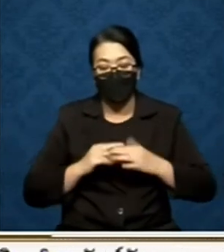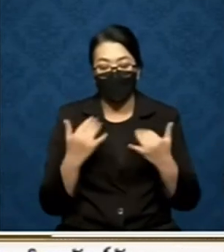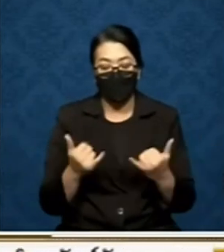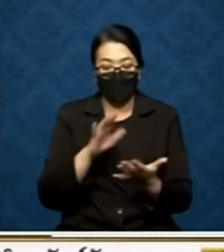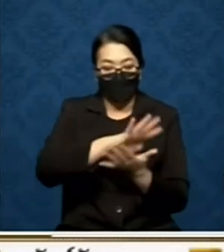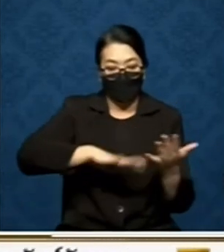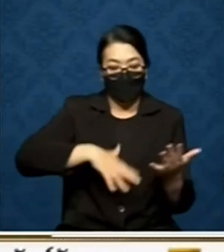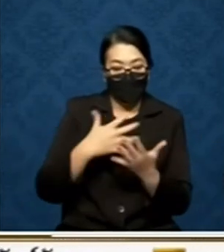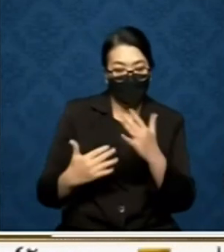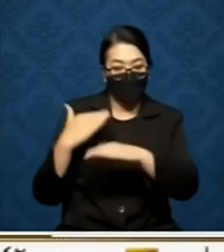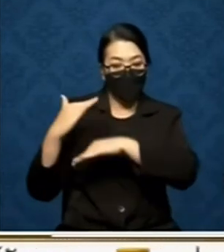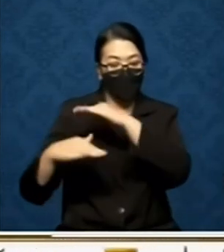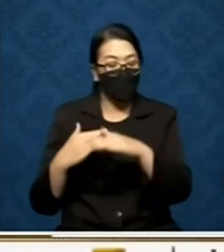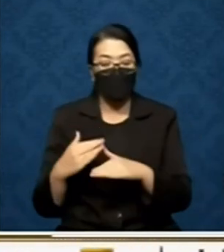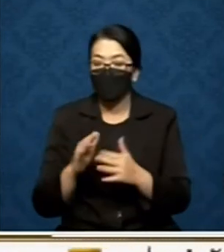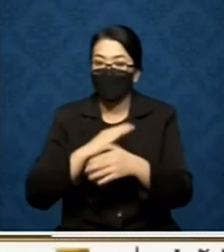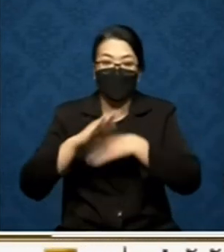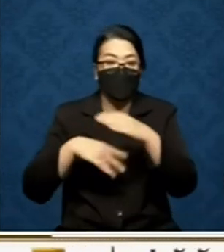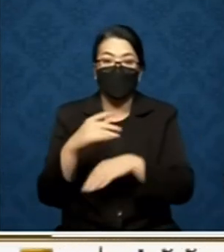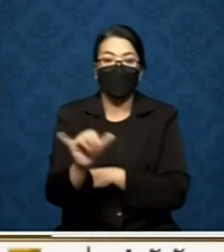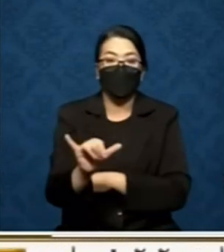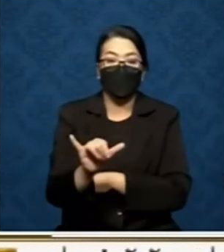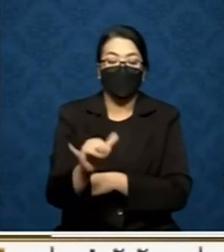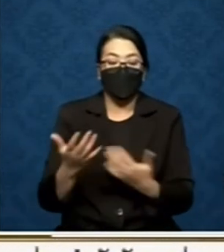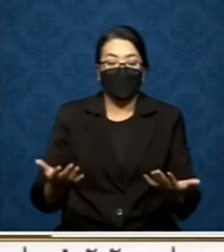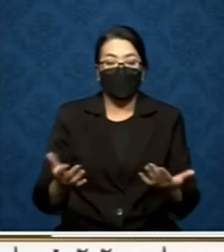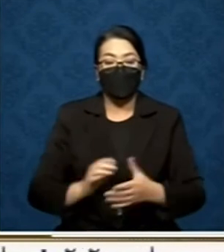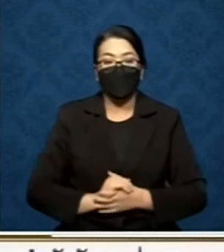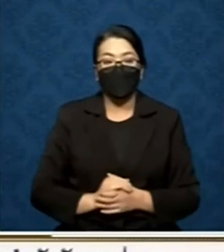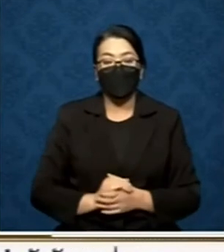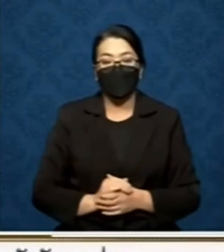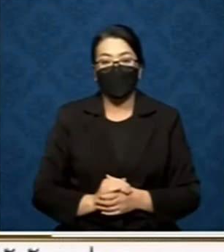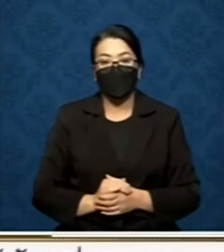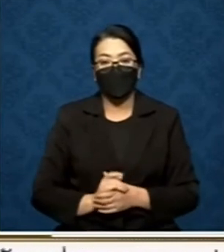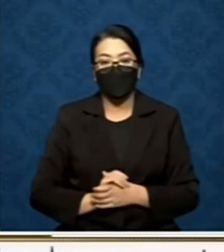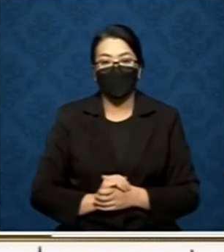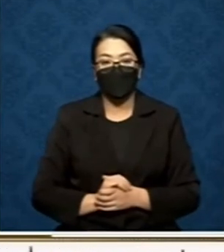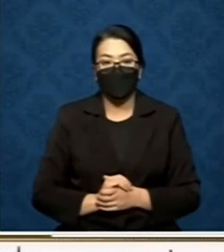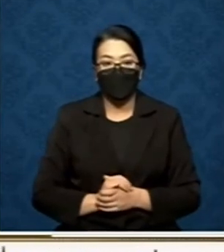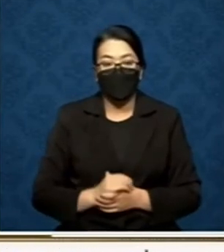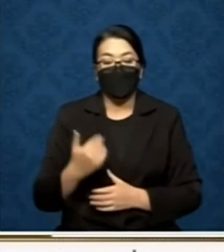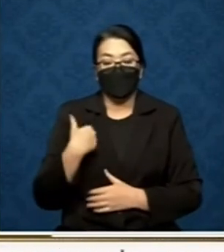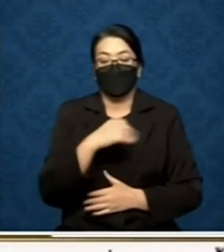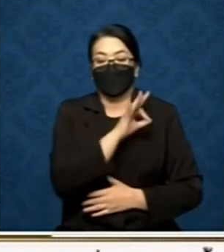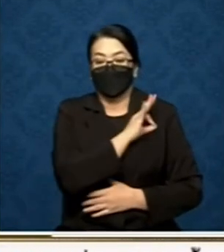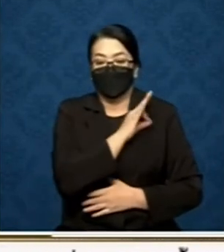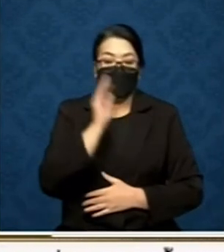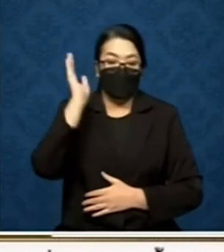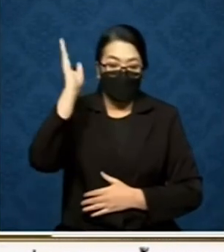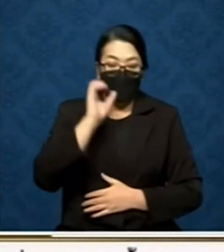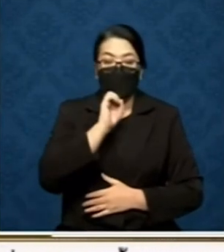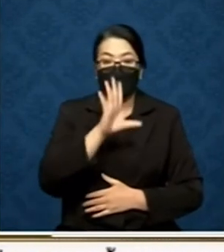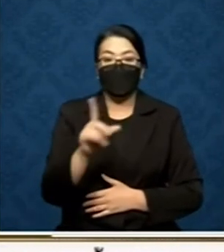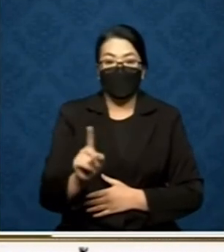ยังไม่มีอะไรคืบหน้าเลยแม้แต่นะครับอย่างที่มีท่านสมาชิกได้ที่ไปเมื่อสักครู่